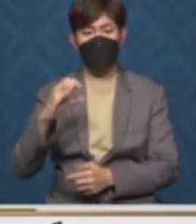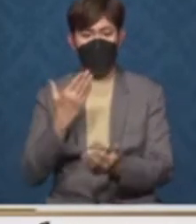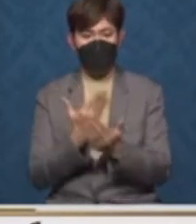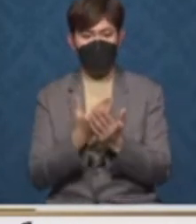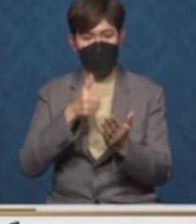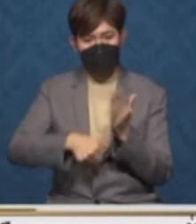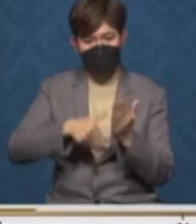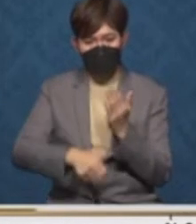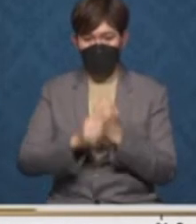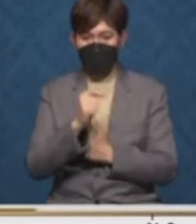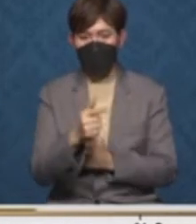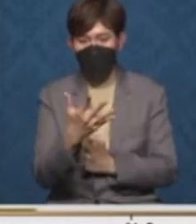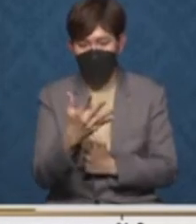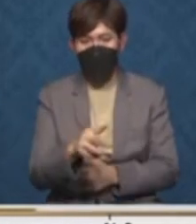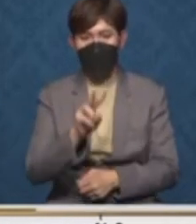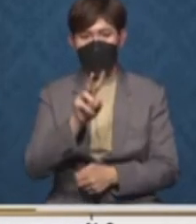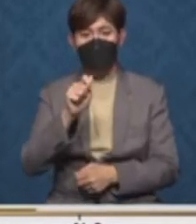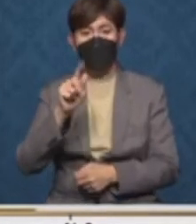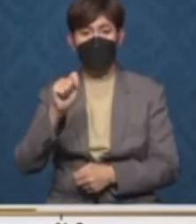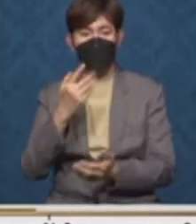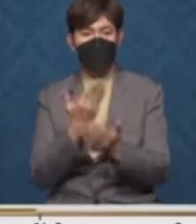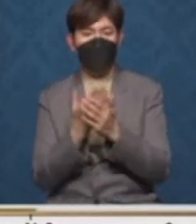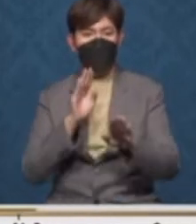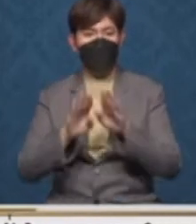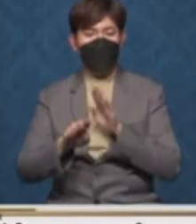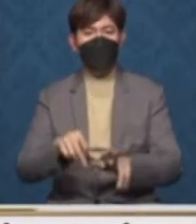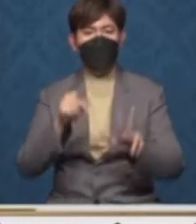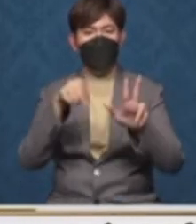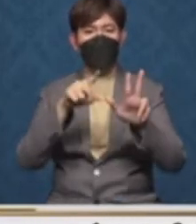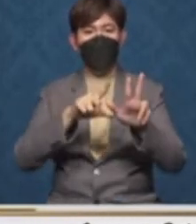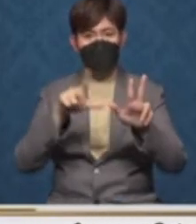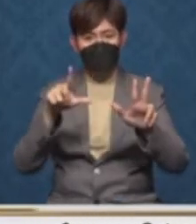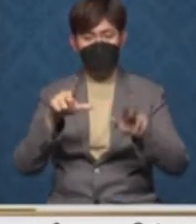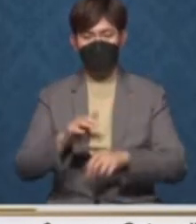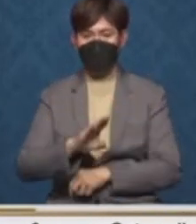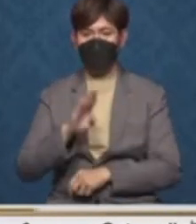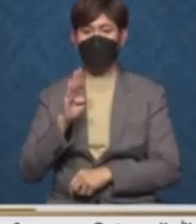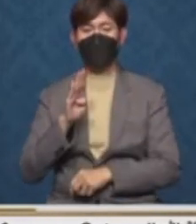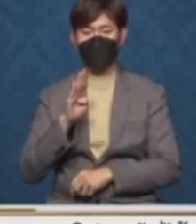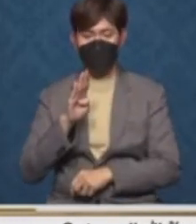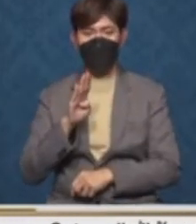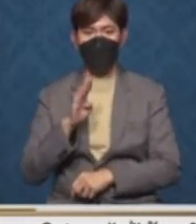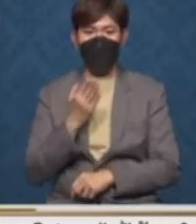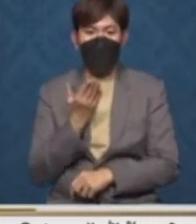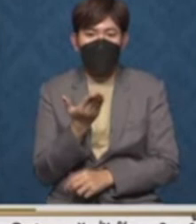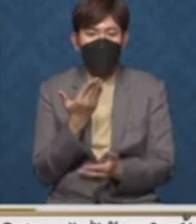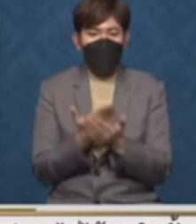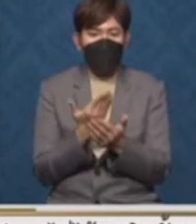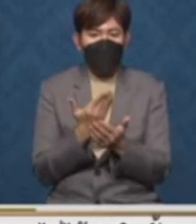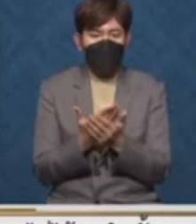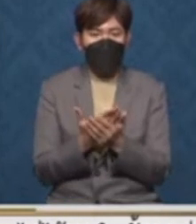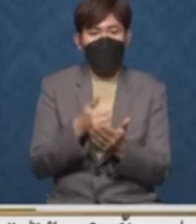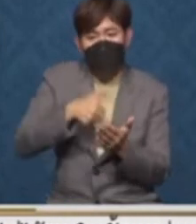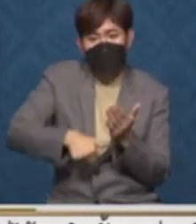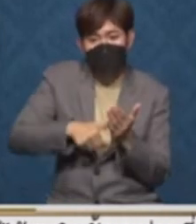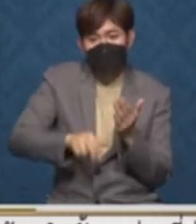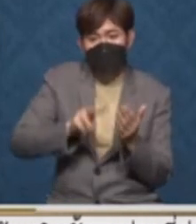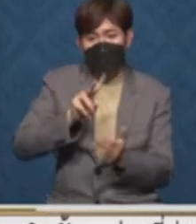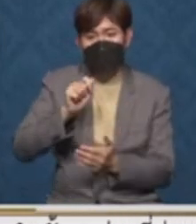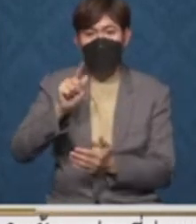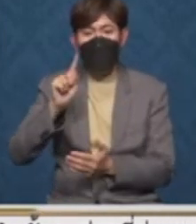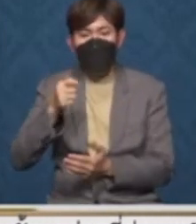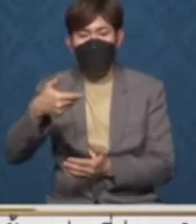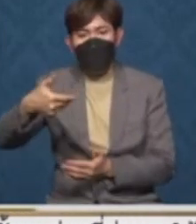วดประมาณ 3,000 ล้านบริษัท CSOC ก็สามารถมาขอคืนแวดจากกรมสรรพาก